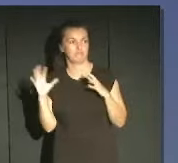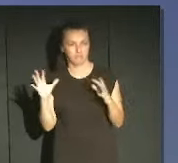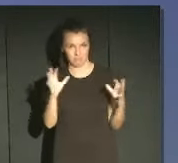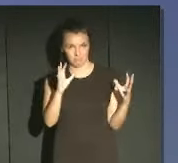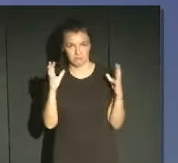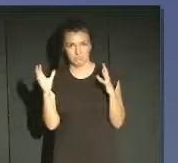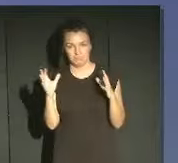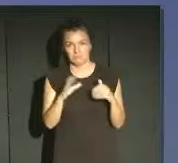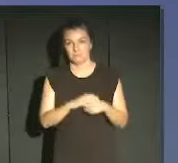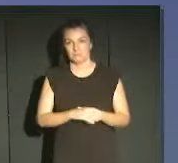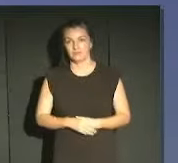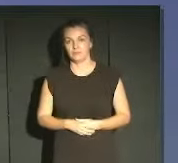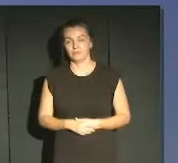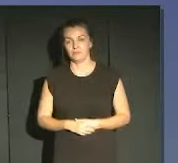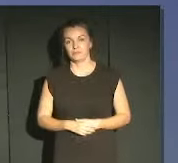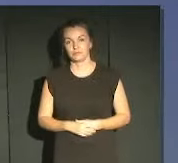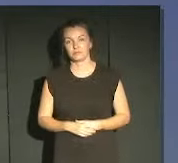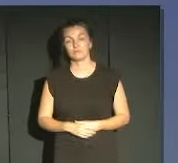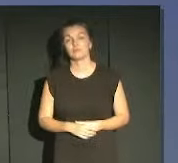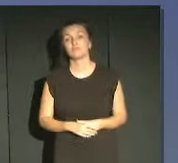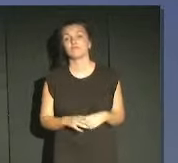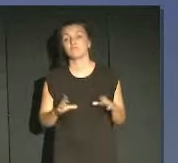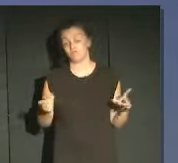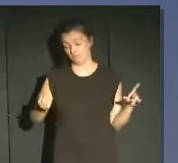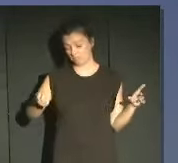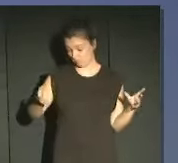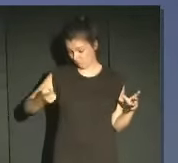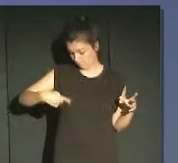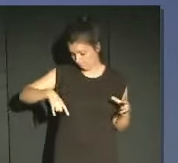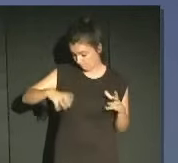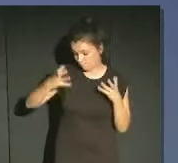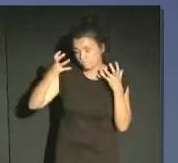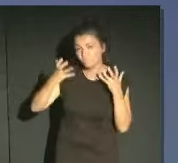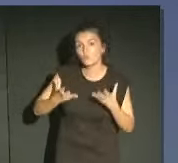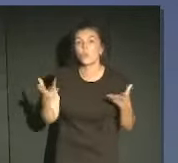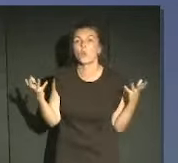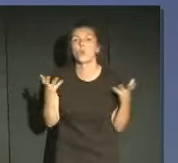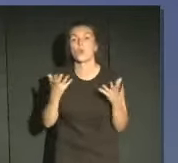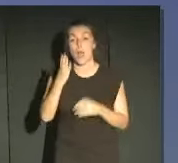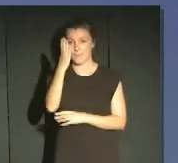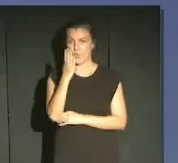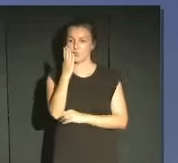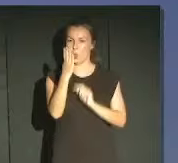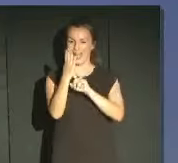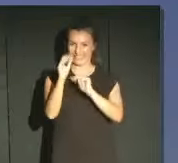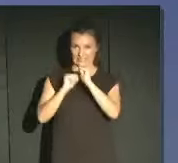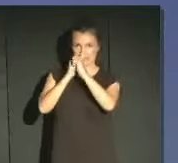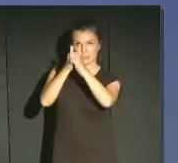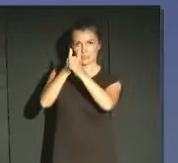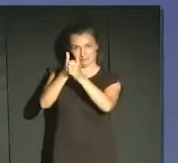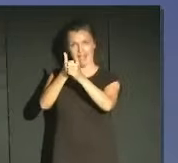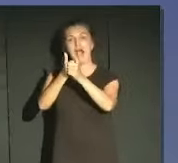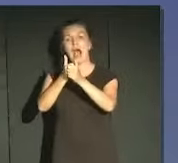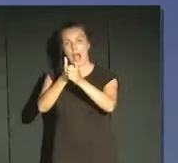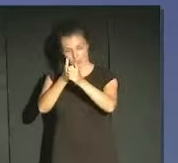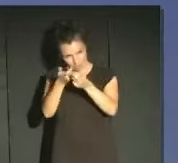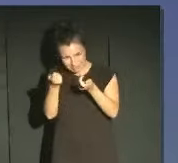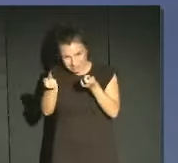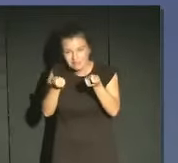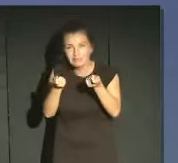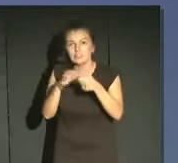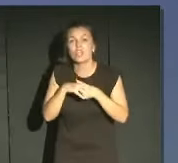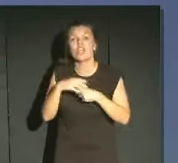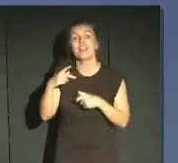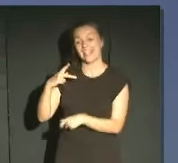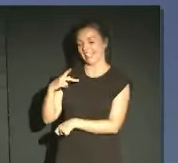monde de même puisque nous nous voulons gouverner par les besoins je suis honoré que Kevin Capron soit sur notre liste parce